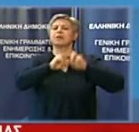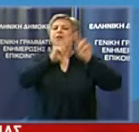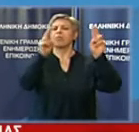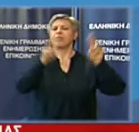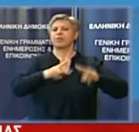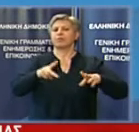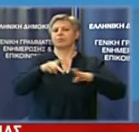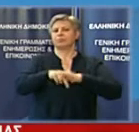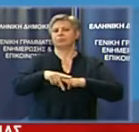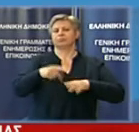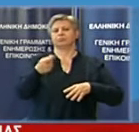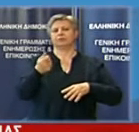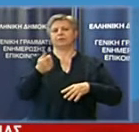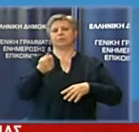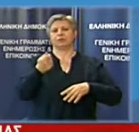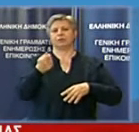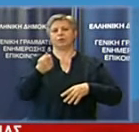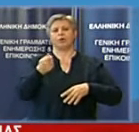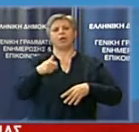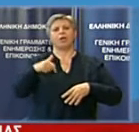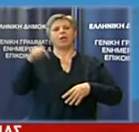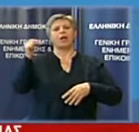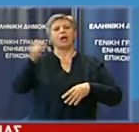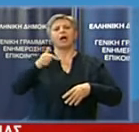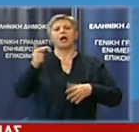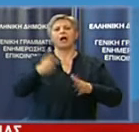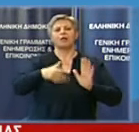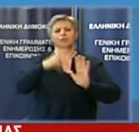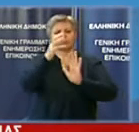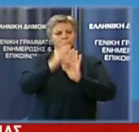σύμφωνος?